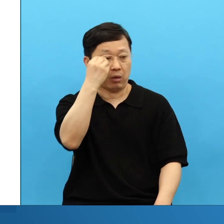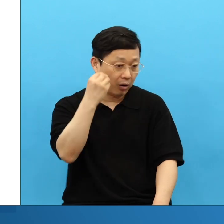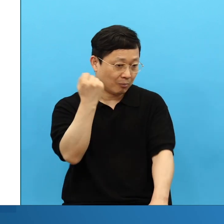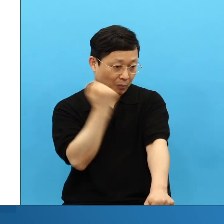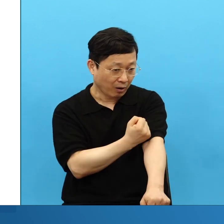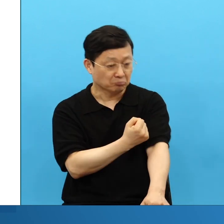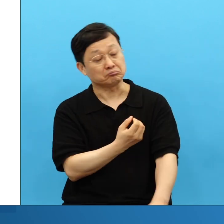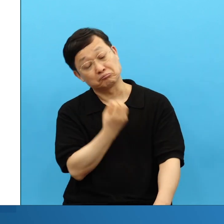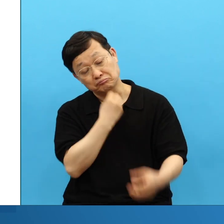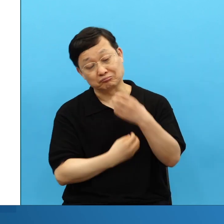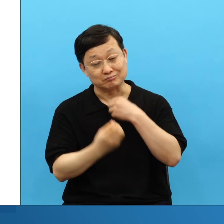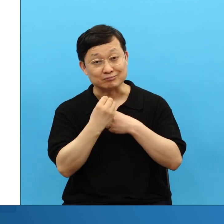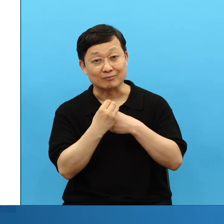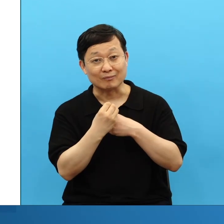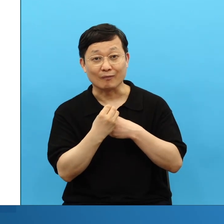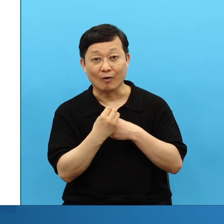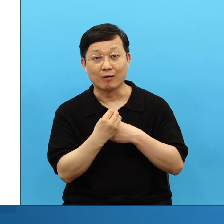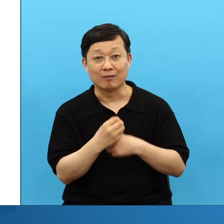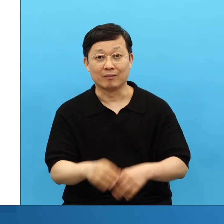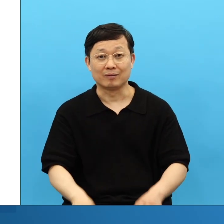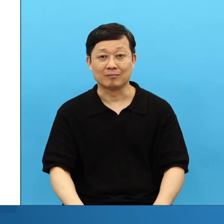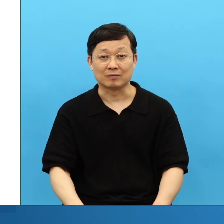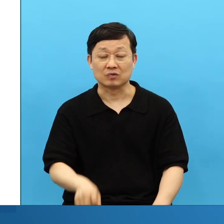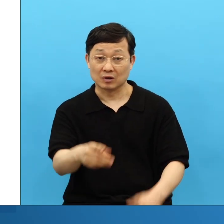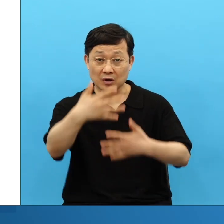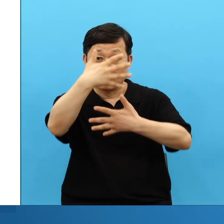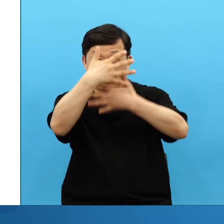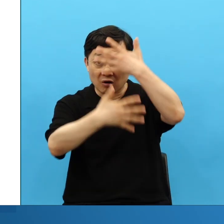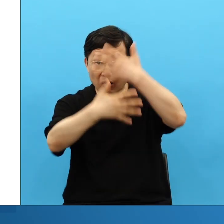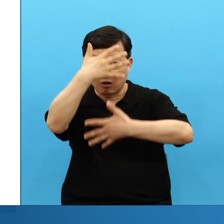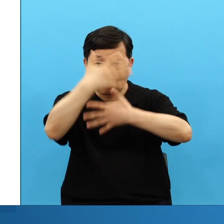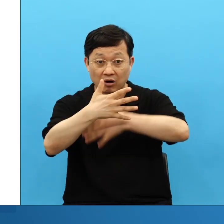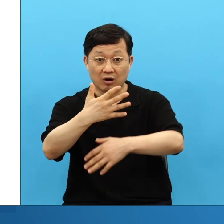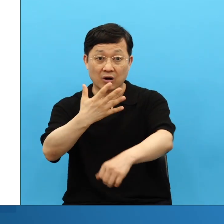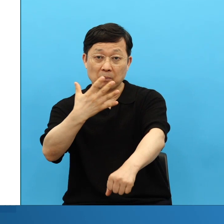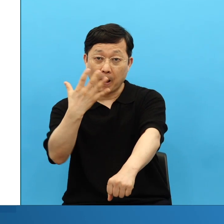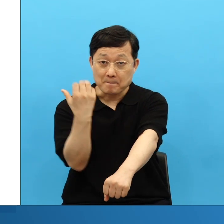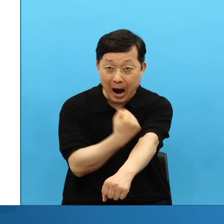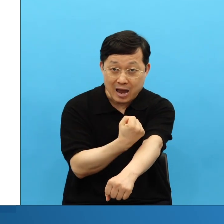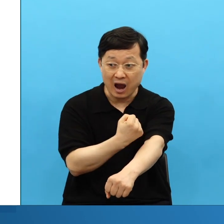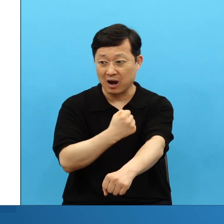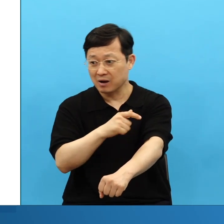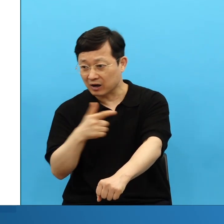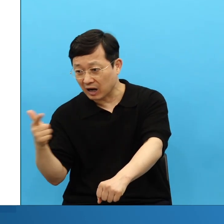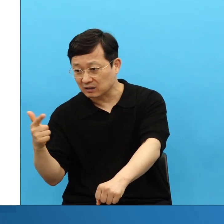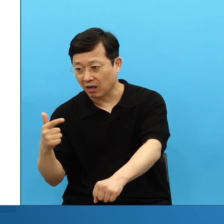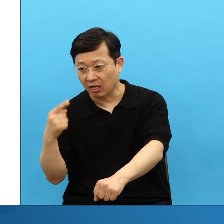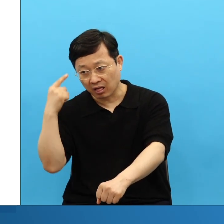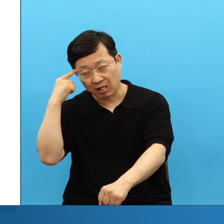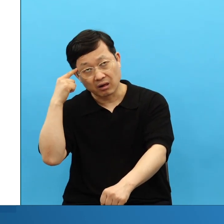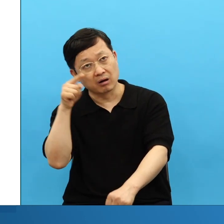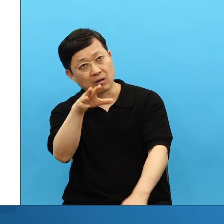가면 차원이 달라요. 다음. 영화를 봐도 전부 마약 소재가 아니면 재미가 없습니다. 다음.